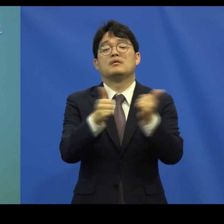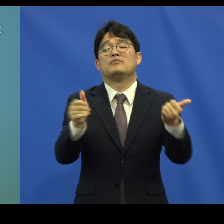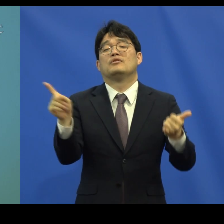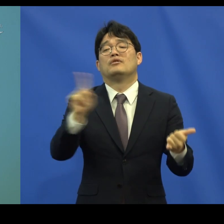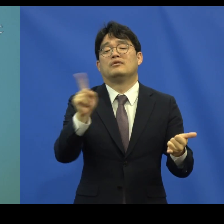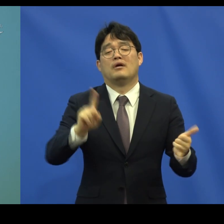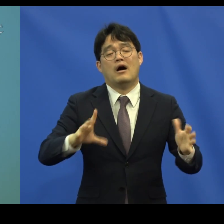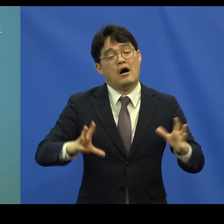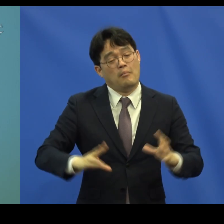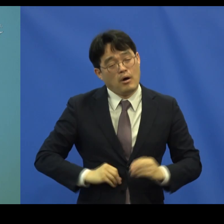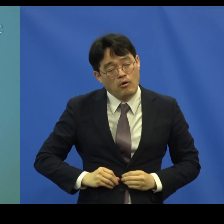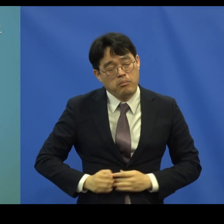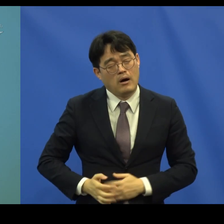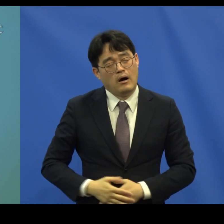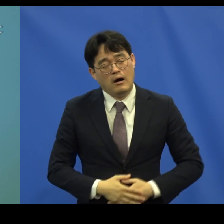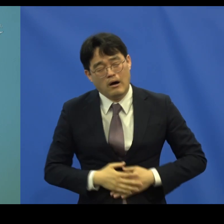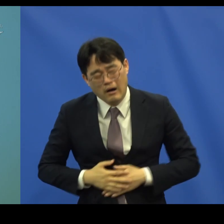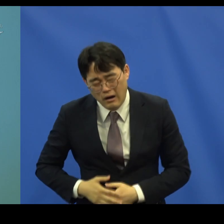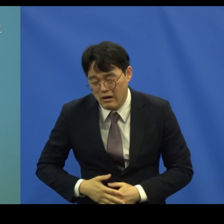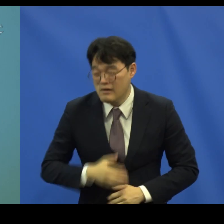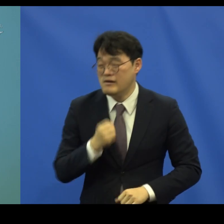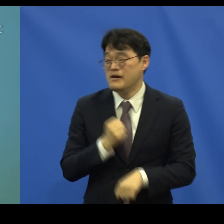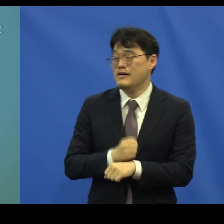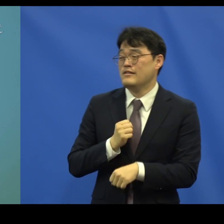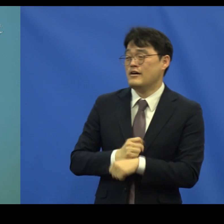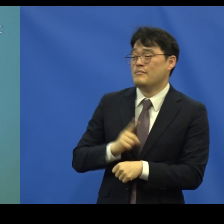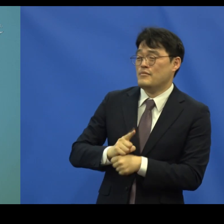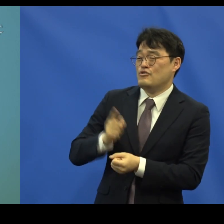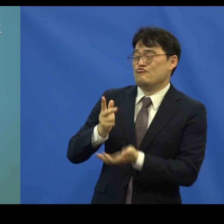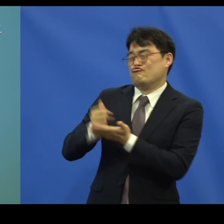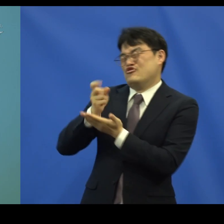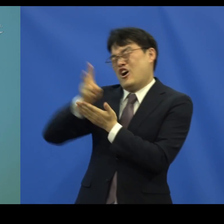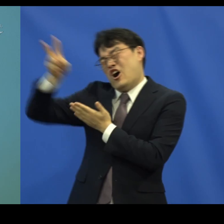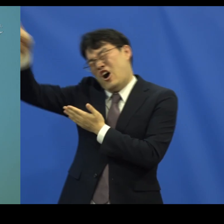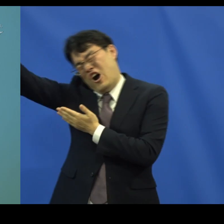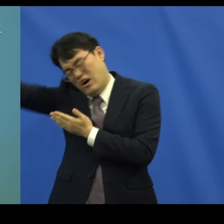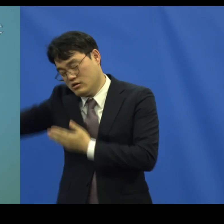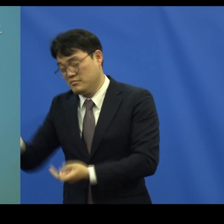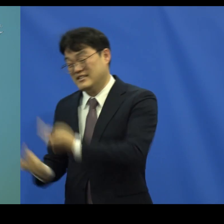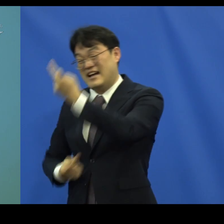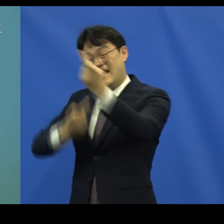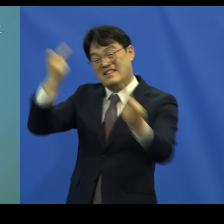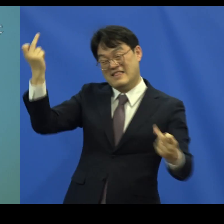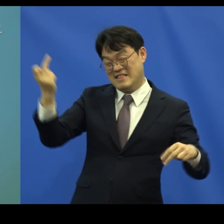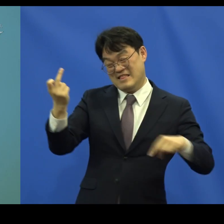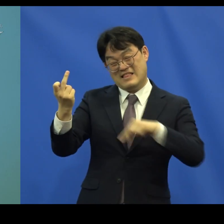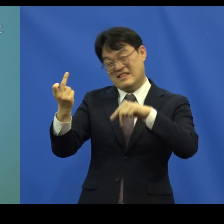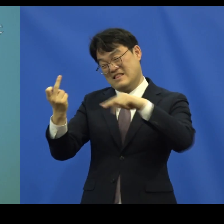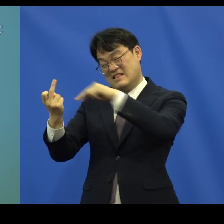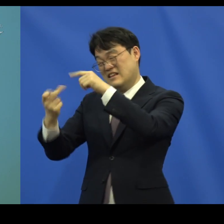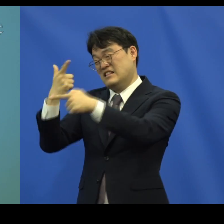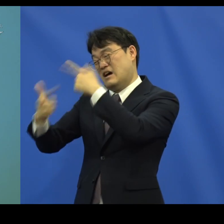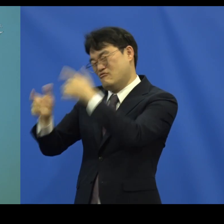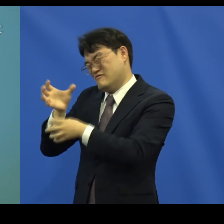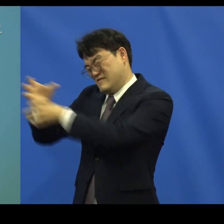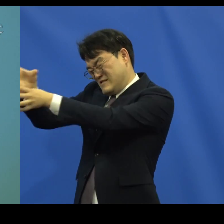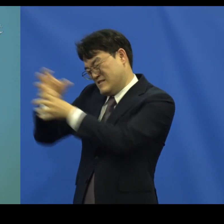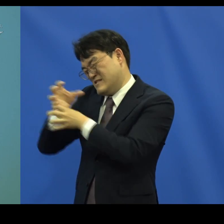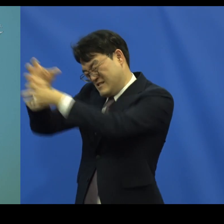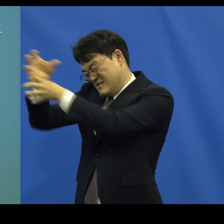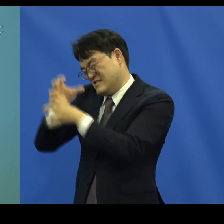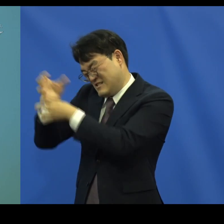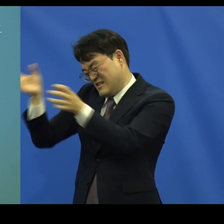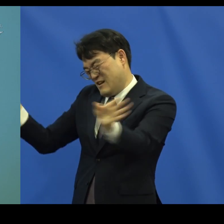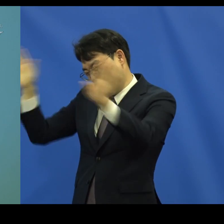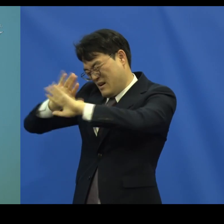없어서 금식반, 굶식반 뭐 이렇게 했어요. 기도할 수밖에 없었던 거잖아요. 깨어 기도, 산 기도도